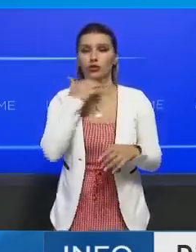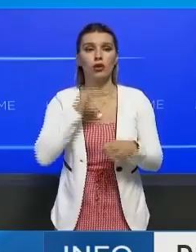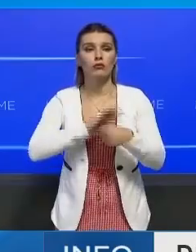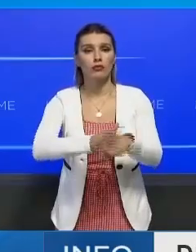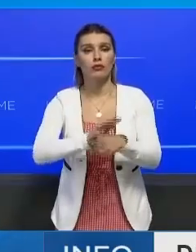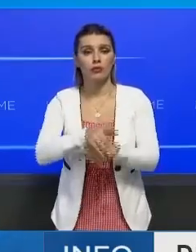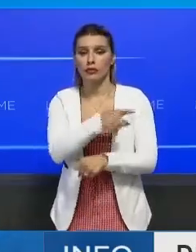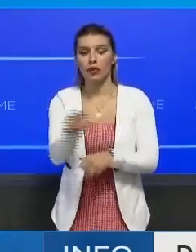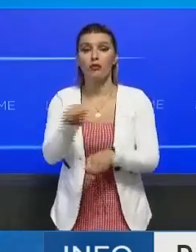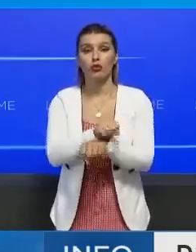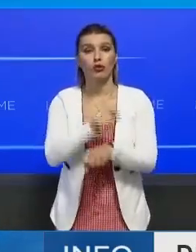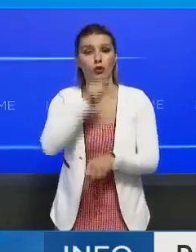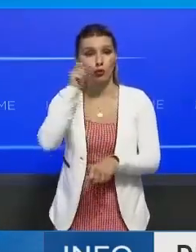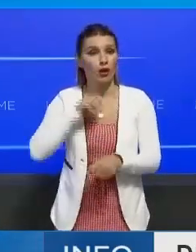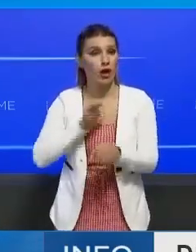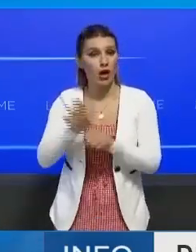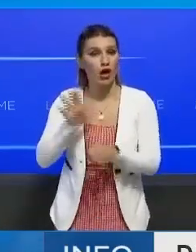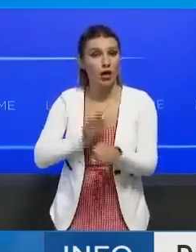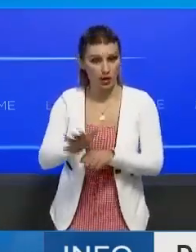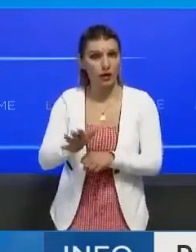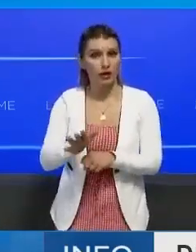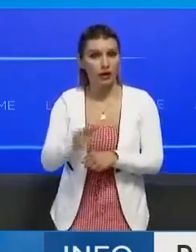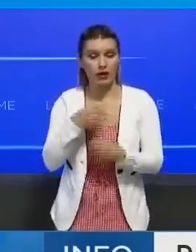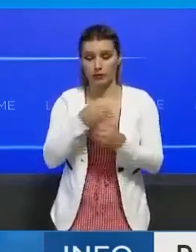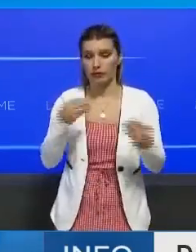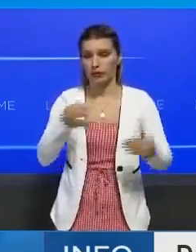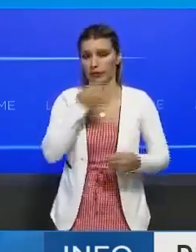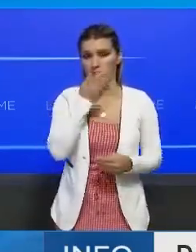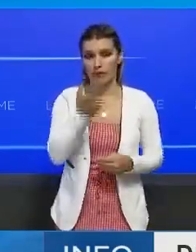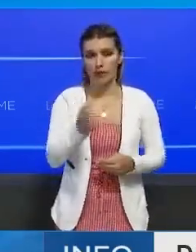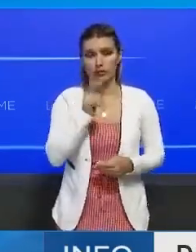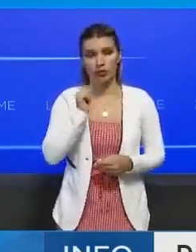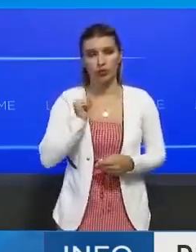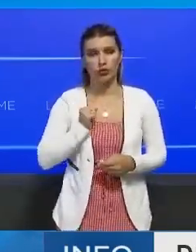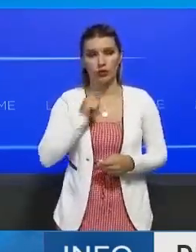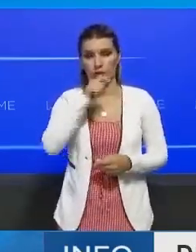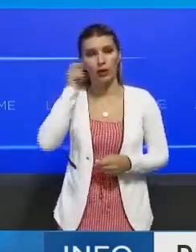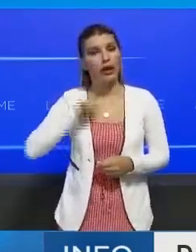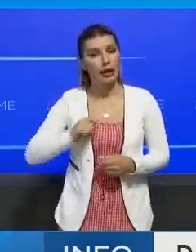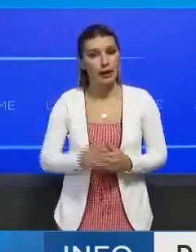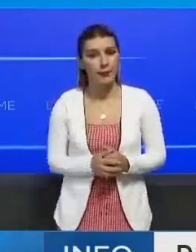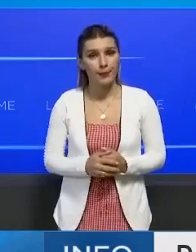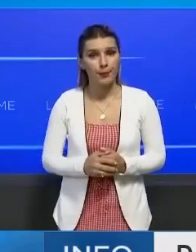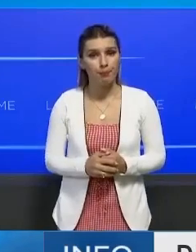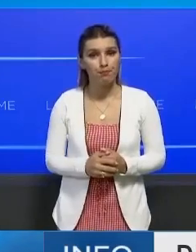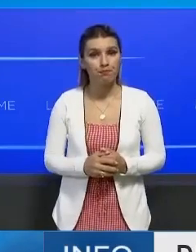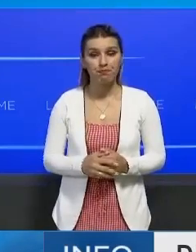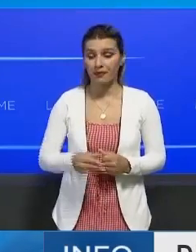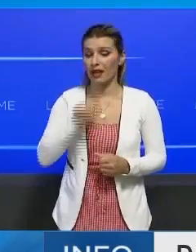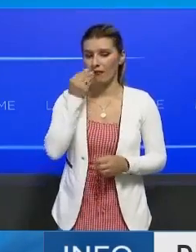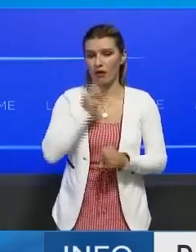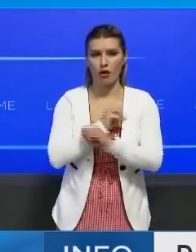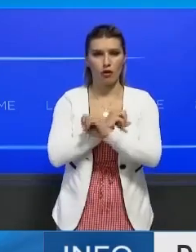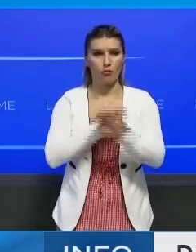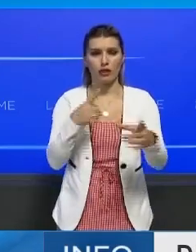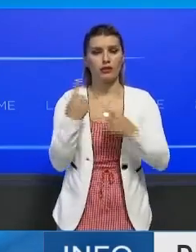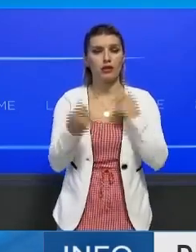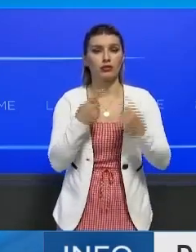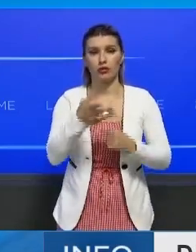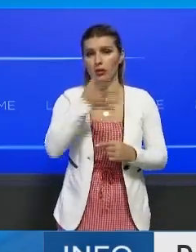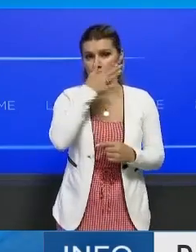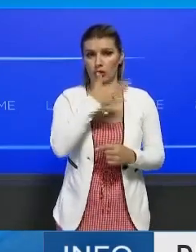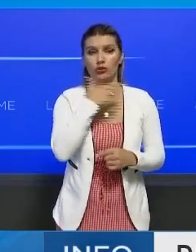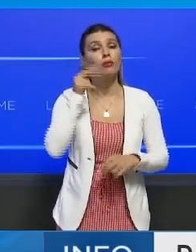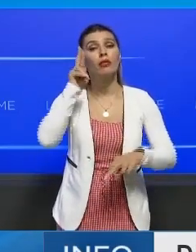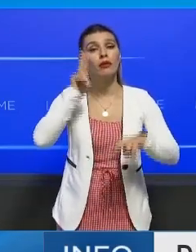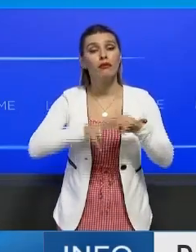ndaj të burgosurve Ukrainas në këtë vend, ka thënë ushtria ukrainase. Lajmi për këtë ngjarje të rëndë nuk ka mund të